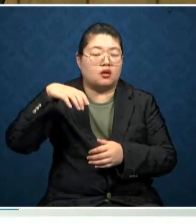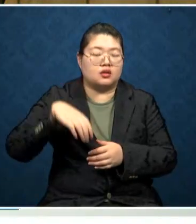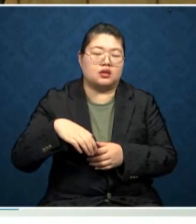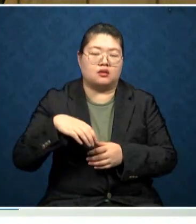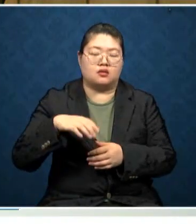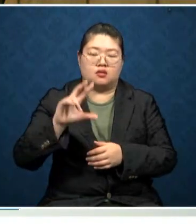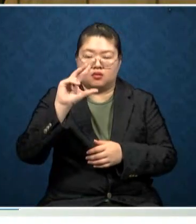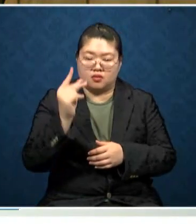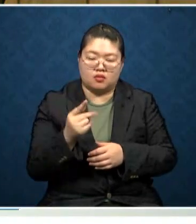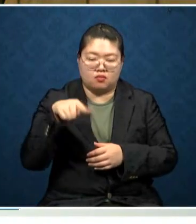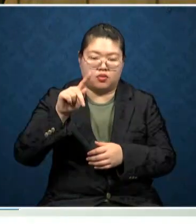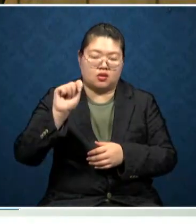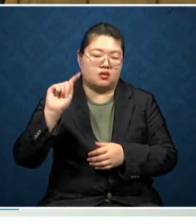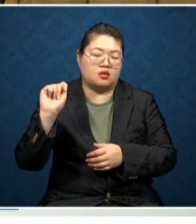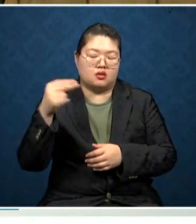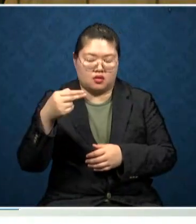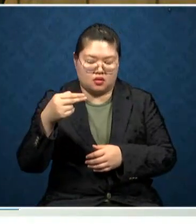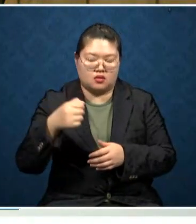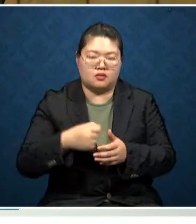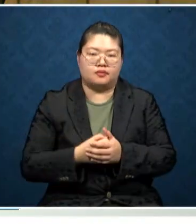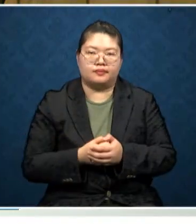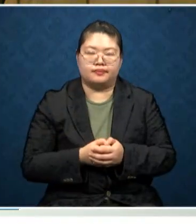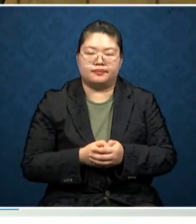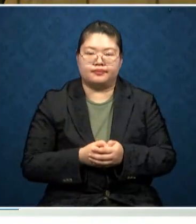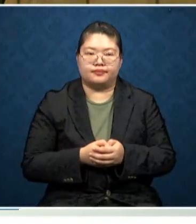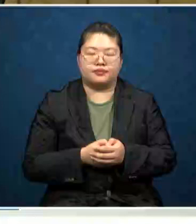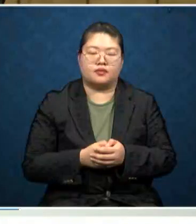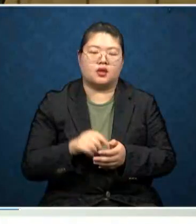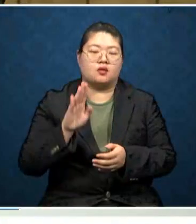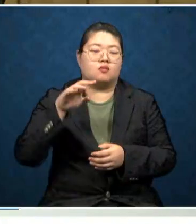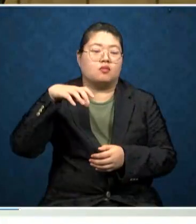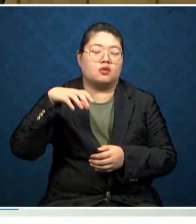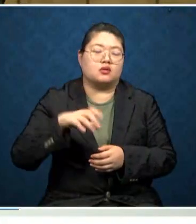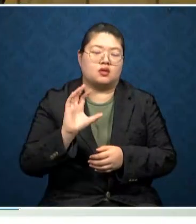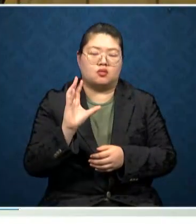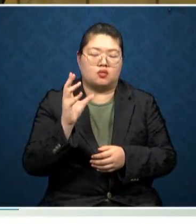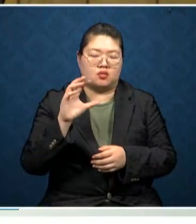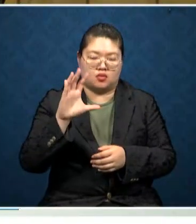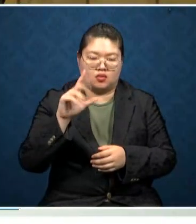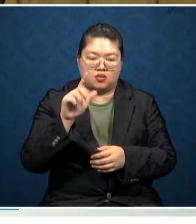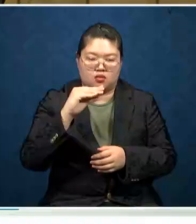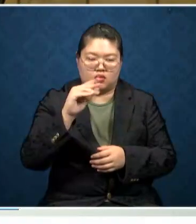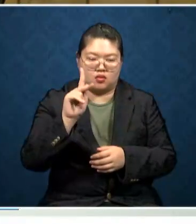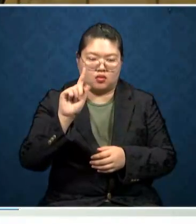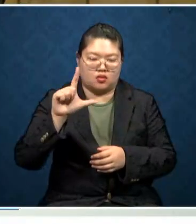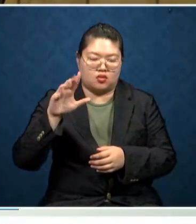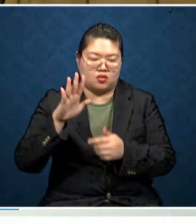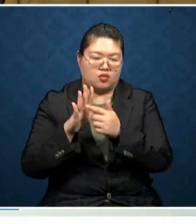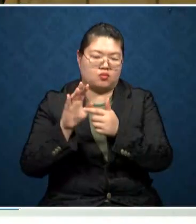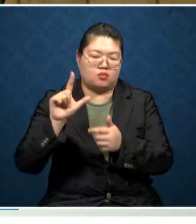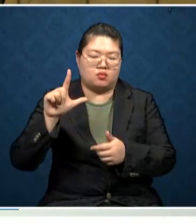สำรวจและผลิตปิโตรเลียมจำกัดมหาชนบริษัท Global Power syyจำกัด